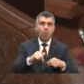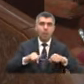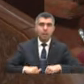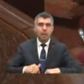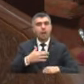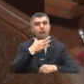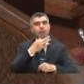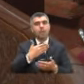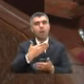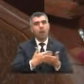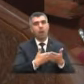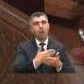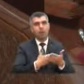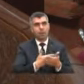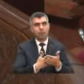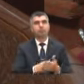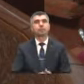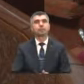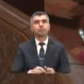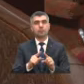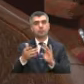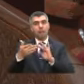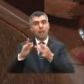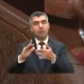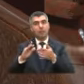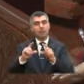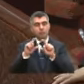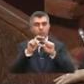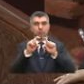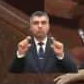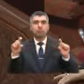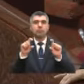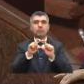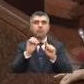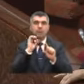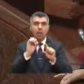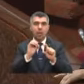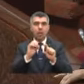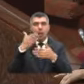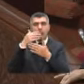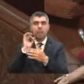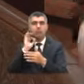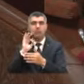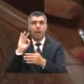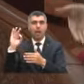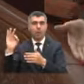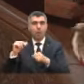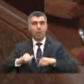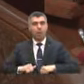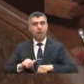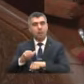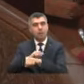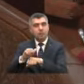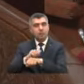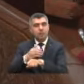المساطر كاينة بلاتفورم إدارتي خاصة بالمغاربة المقيمين بالخارج اللي اشتغلت على وزارة الداخلية، والحمد